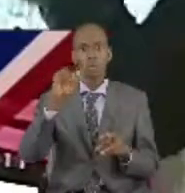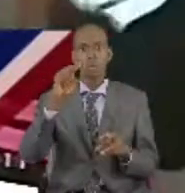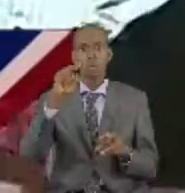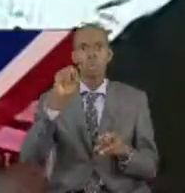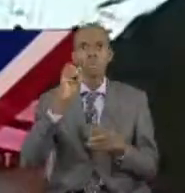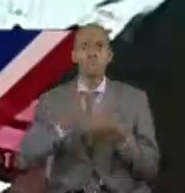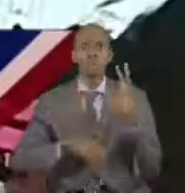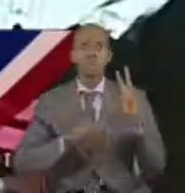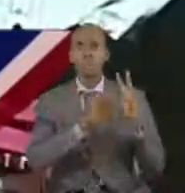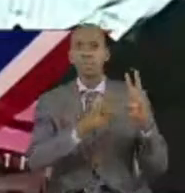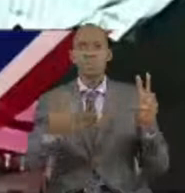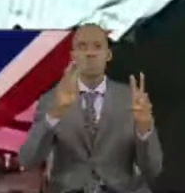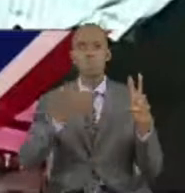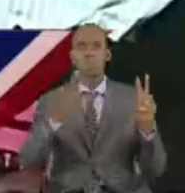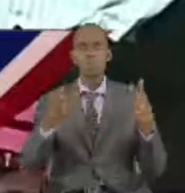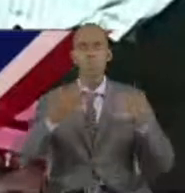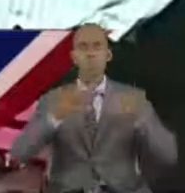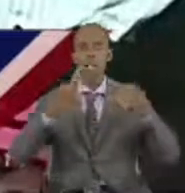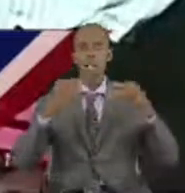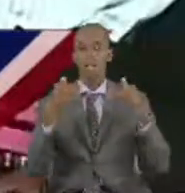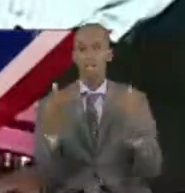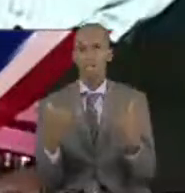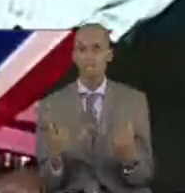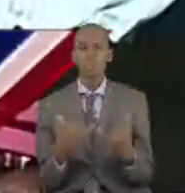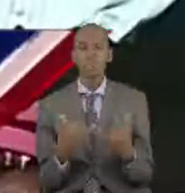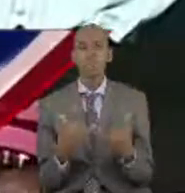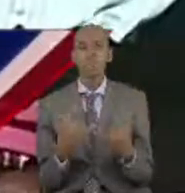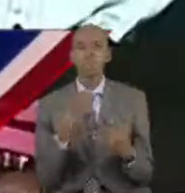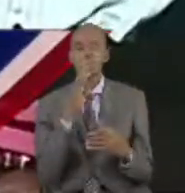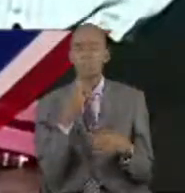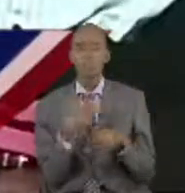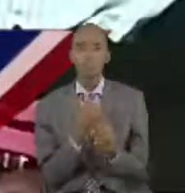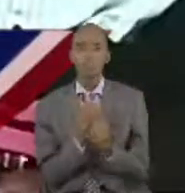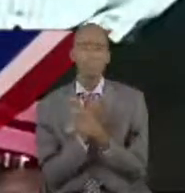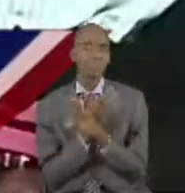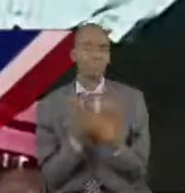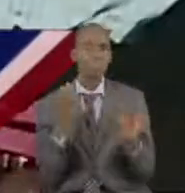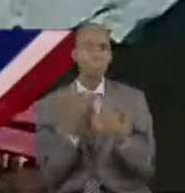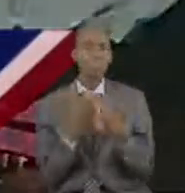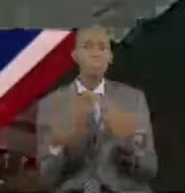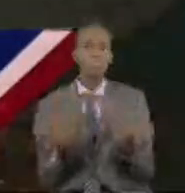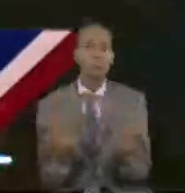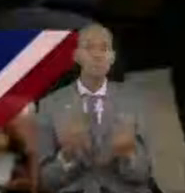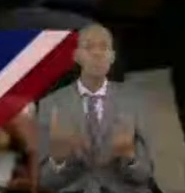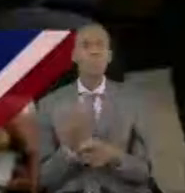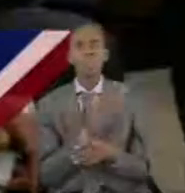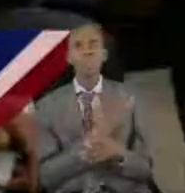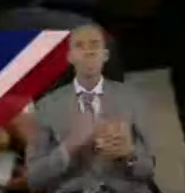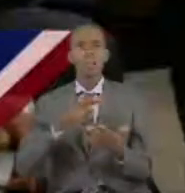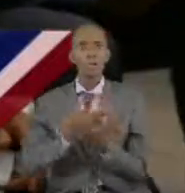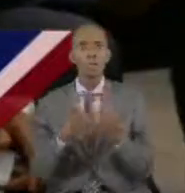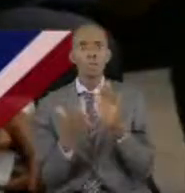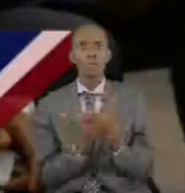verser 22 mais maintenant étant affranchie du péché est devenu esclave de dieu